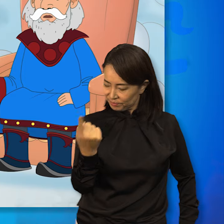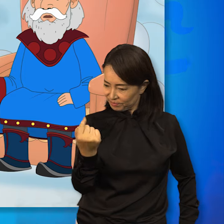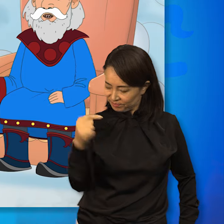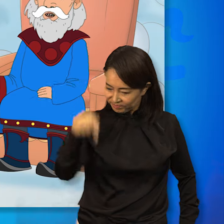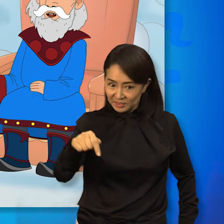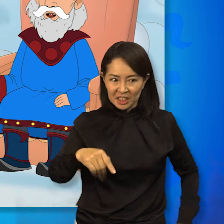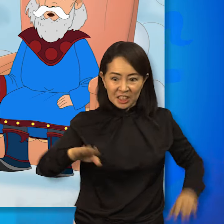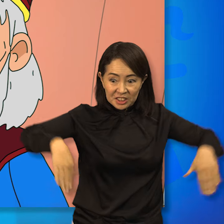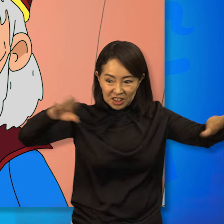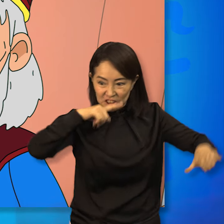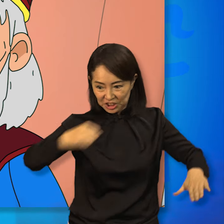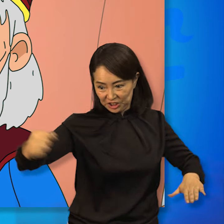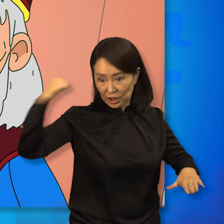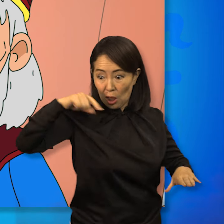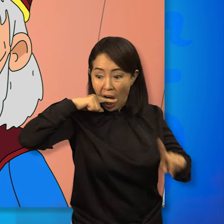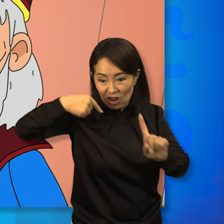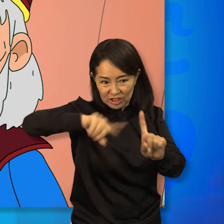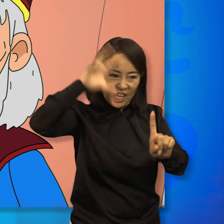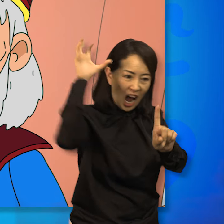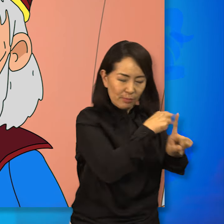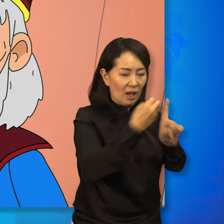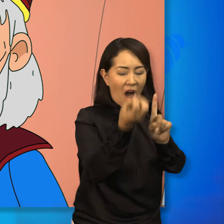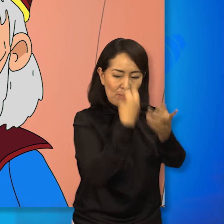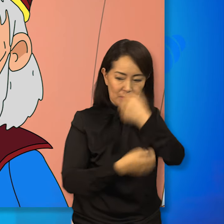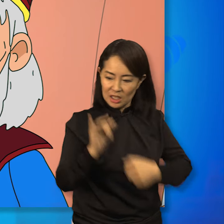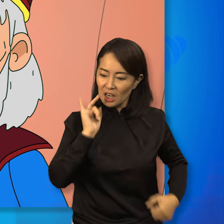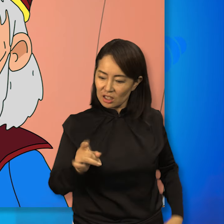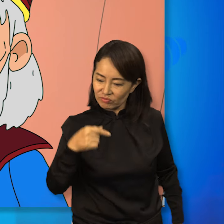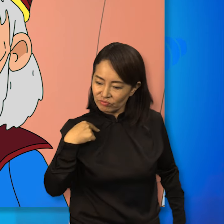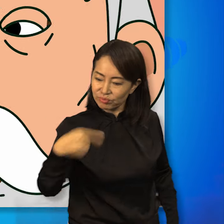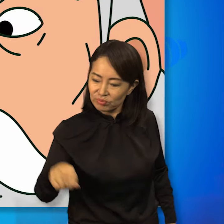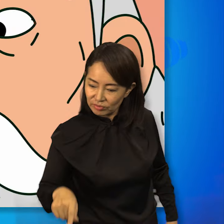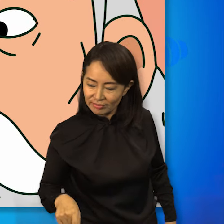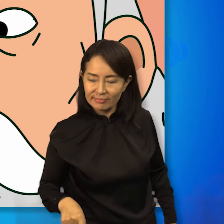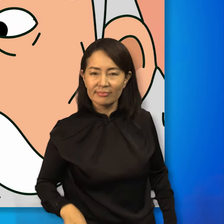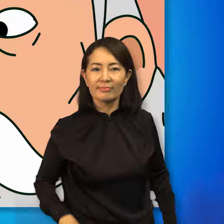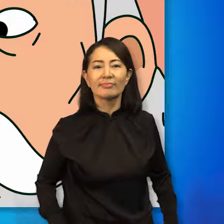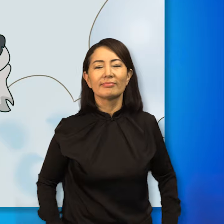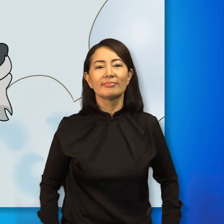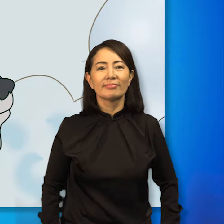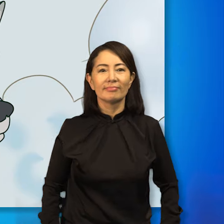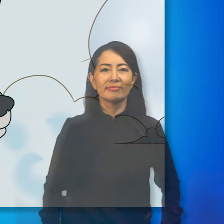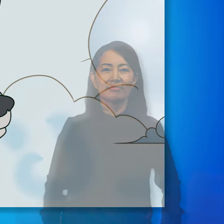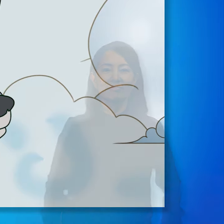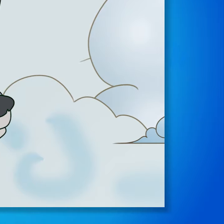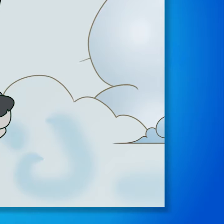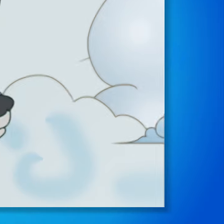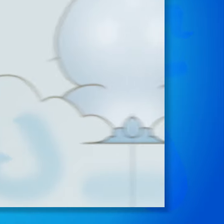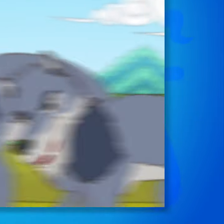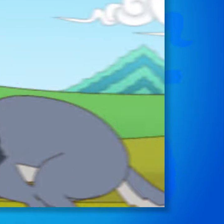бодохдоо байгаль ихэ хайрлна гэдэг нь байгаль орчноо сайхан болохыг хэлдэг юм болов уу гэж бодож байна. Тийм ээ Думхаа. Тийм